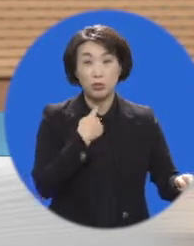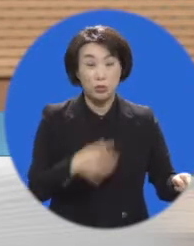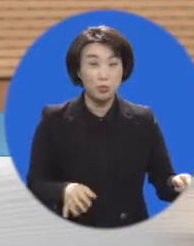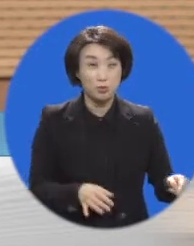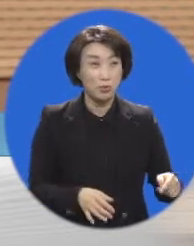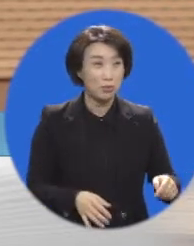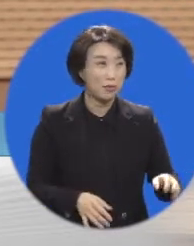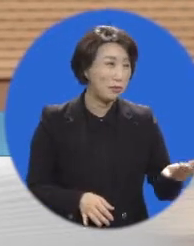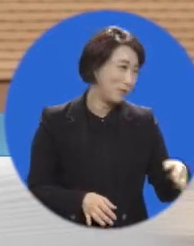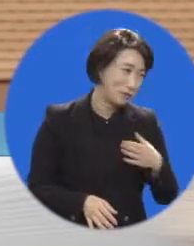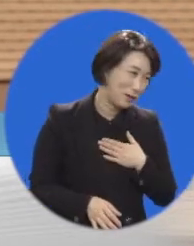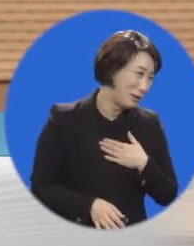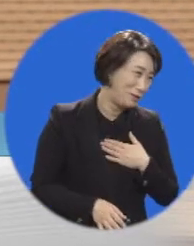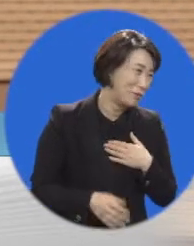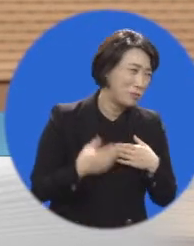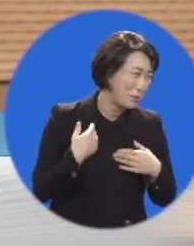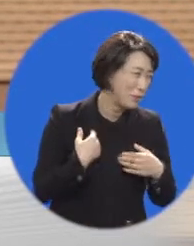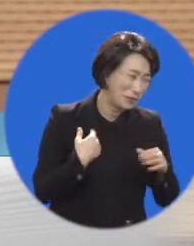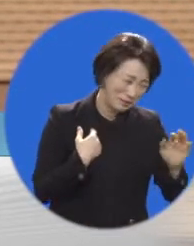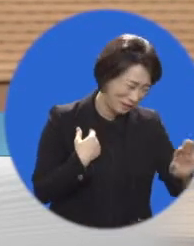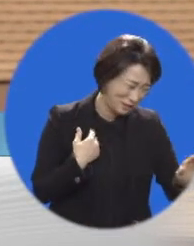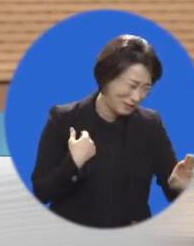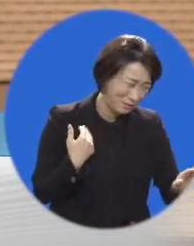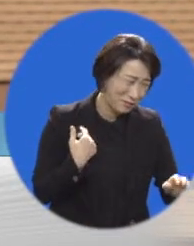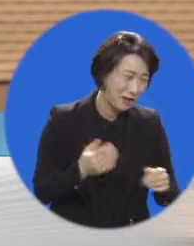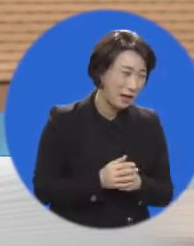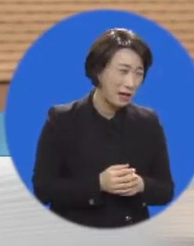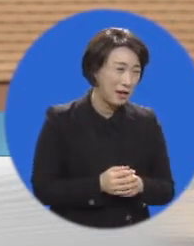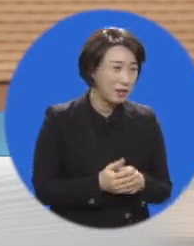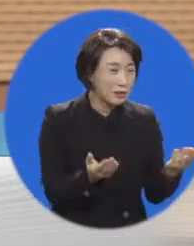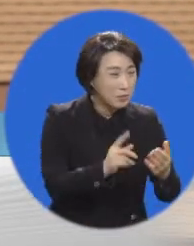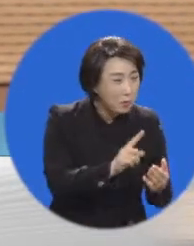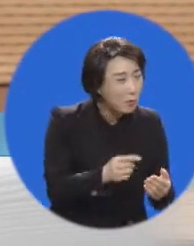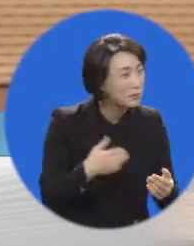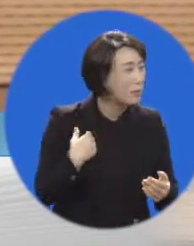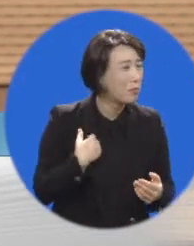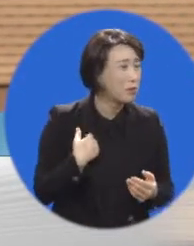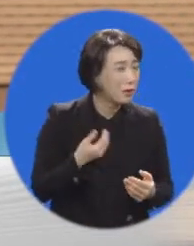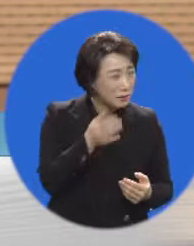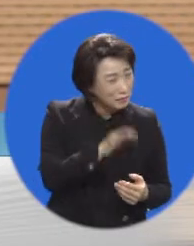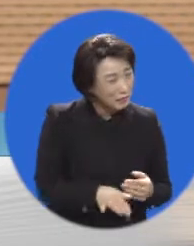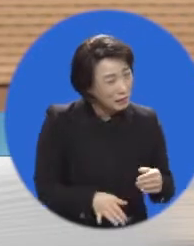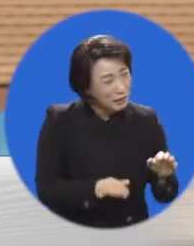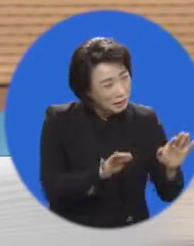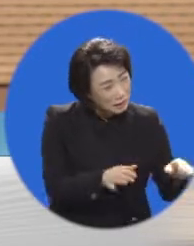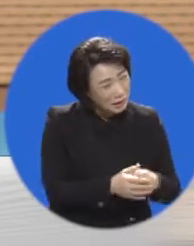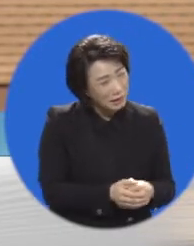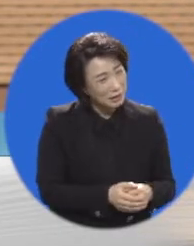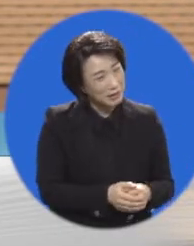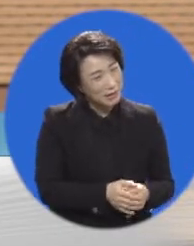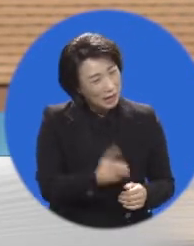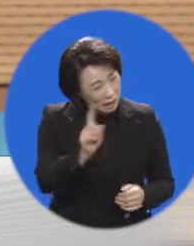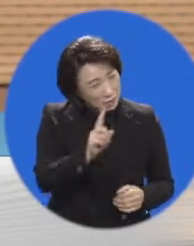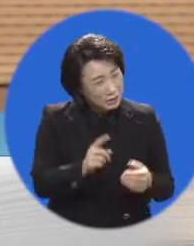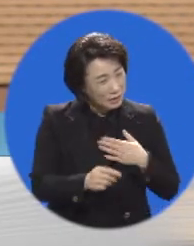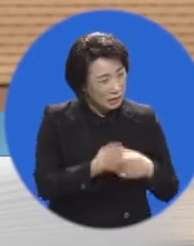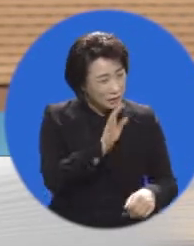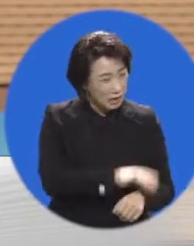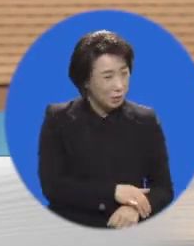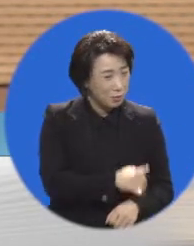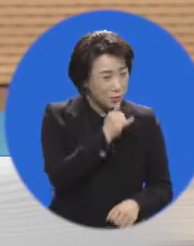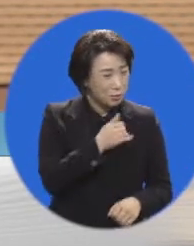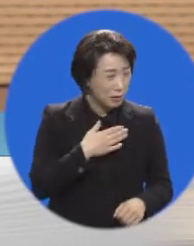모르는 소리고 잘 몰라. 근데 무슨 일인지는 모르지만 아무리 나에게